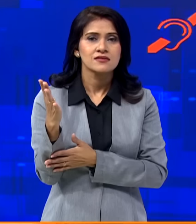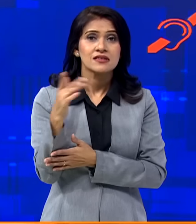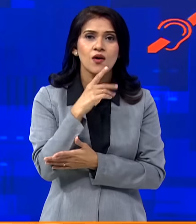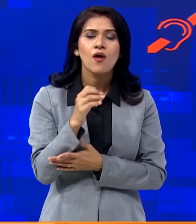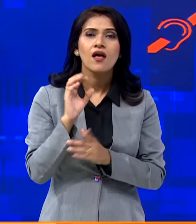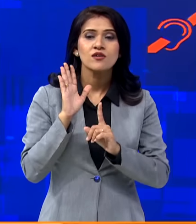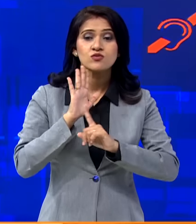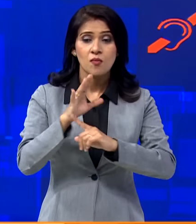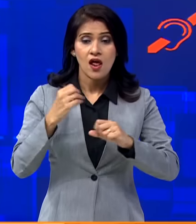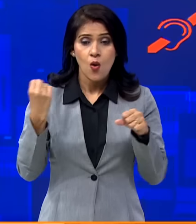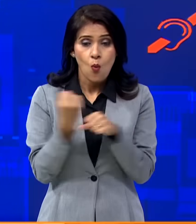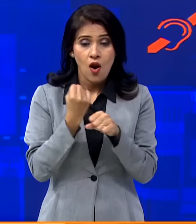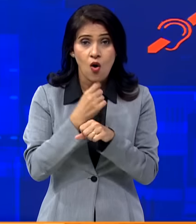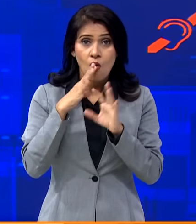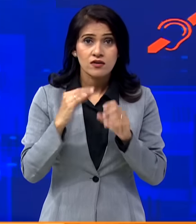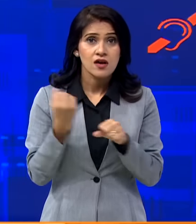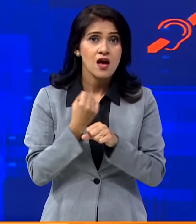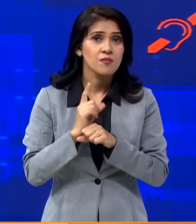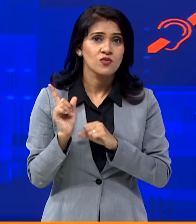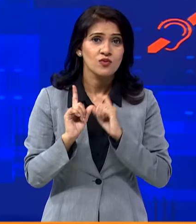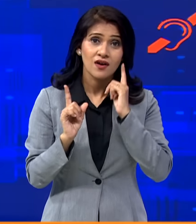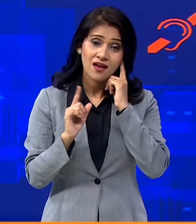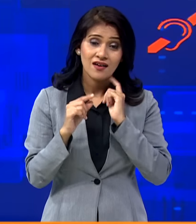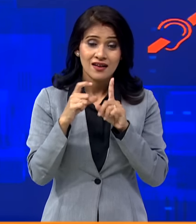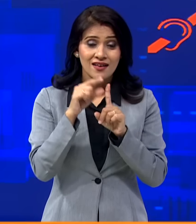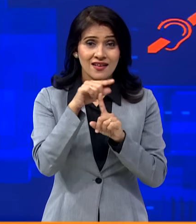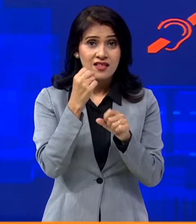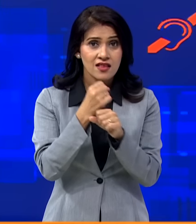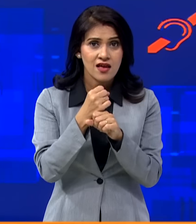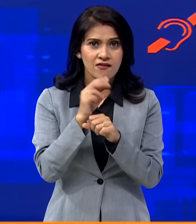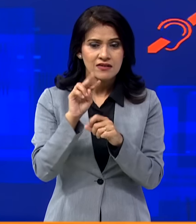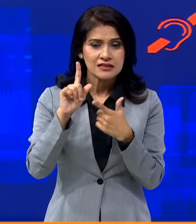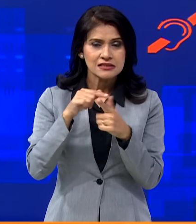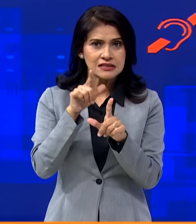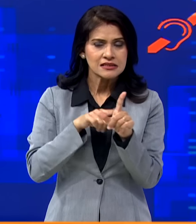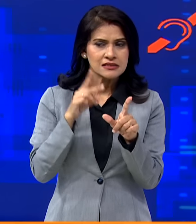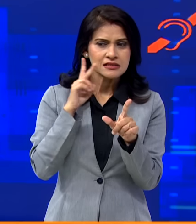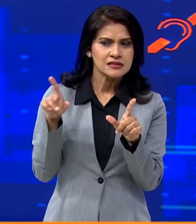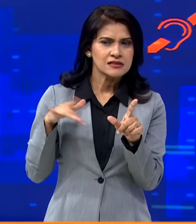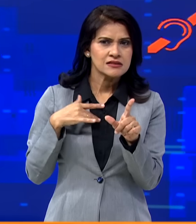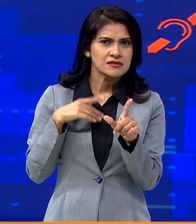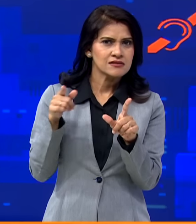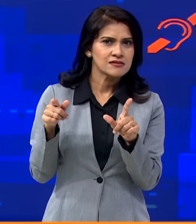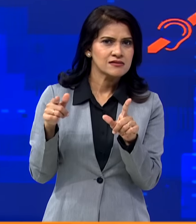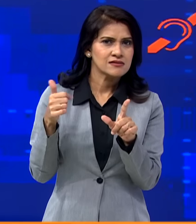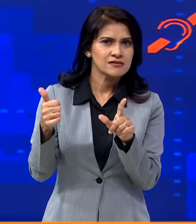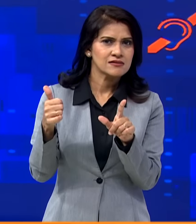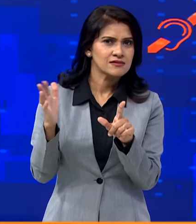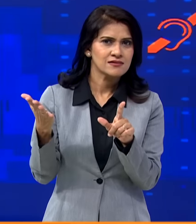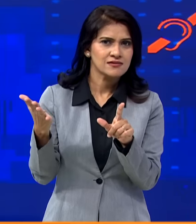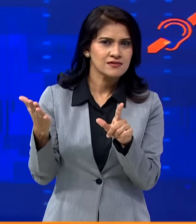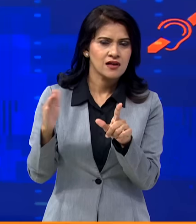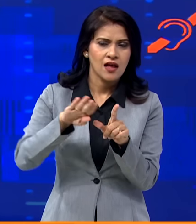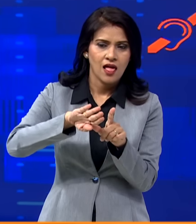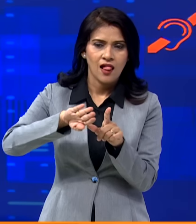इन्ह कुछ डाउट हुआ दिग्विजय सिंह जी इन्हें लगा कि दिग्विजय सिंह की थोड़ी रीड की हड्डी है तो इन्होंने दिग्विजय सिंह को भी ऐसे ही